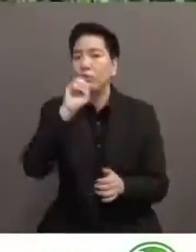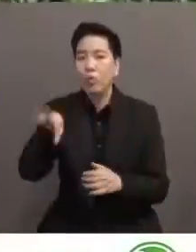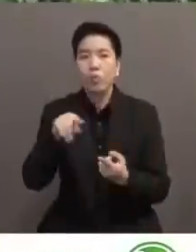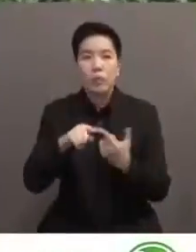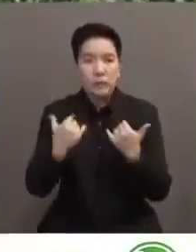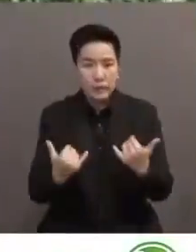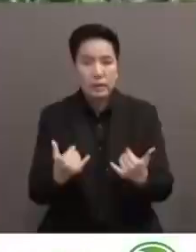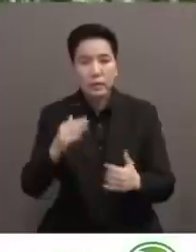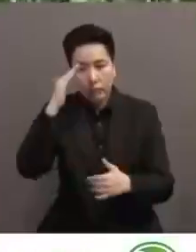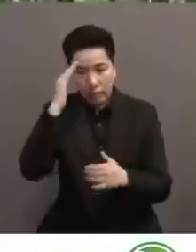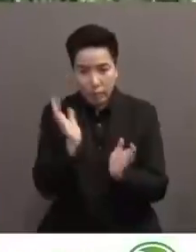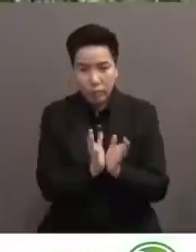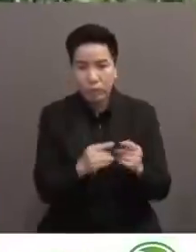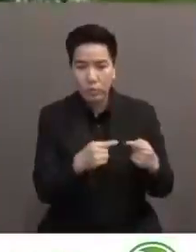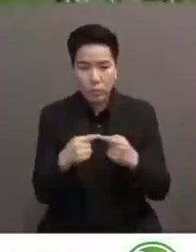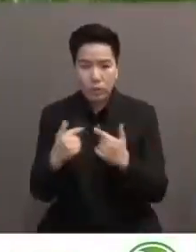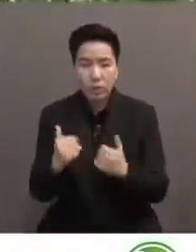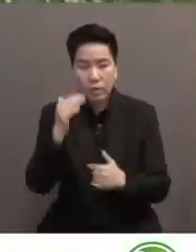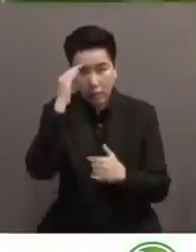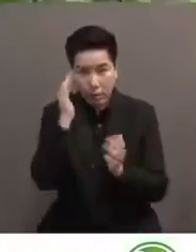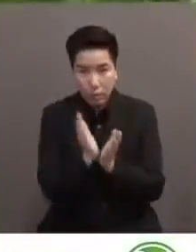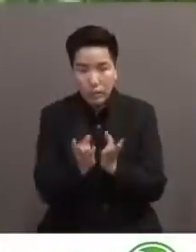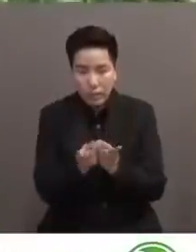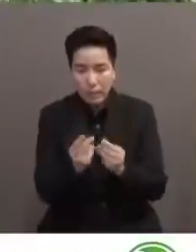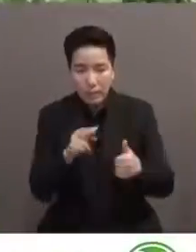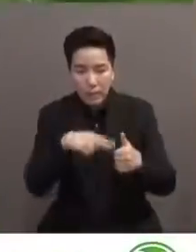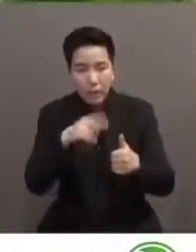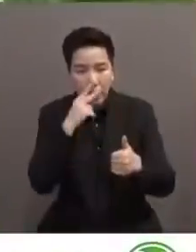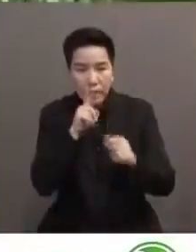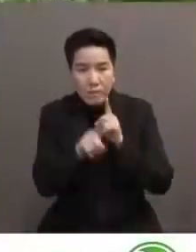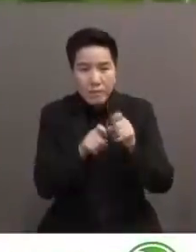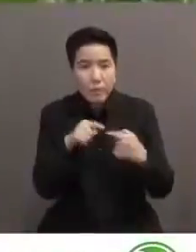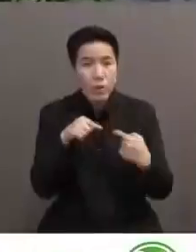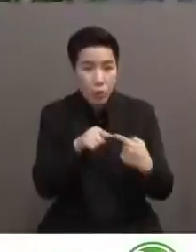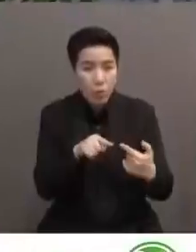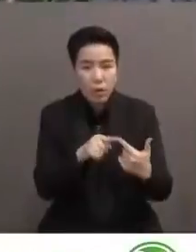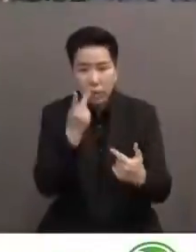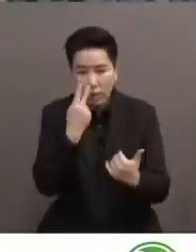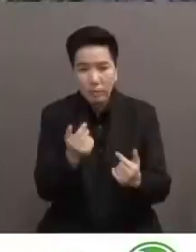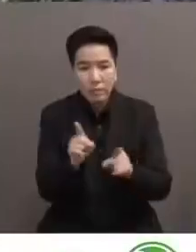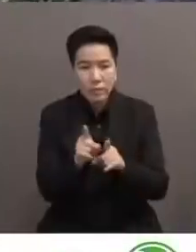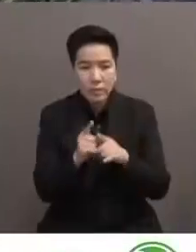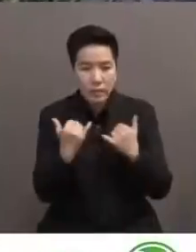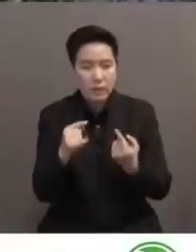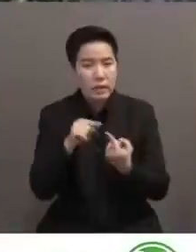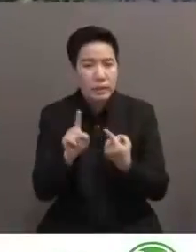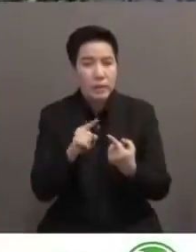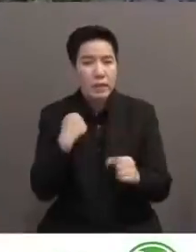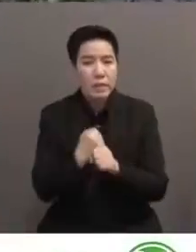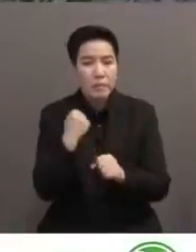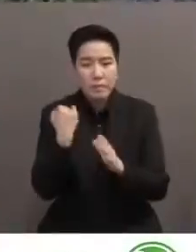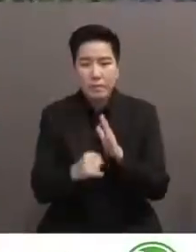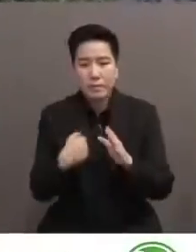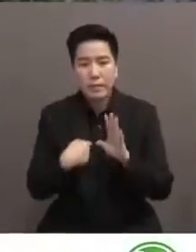ลวกแดงความคืบหน้าล่าสุดนะครับตำรวจยังคงเร่งสอบปากคำผู้ต้องหาเพิ่มเติมหลังจากเบื้องต้นนี่ก็แจ้งข้อหา4ข้อห